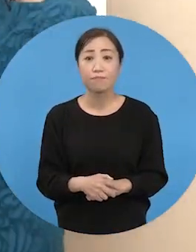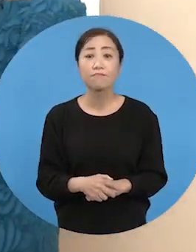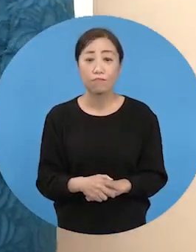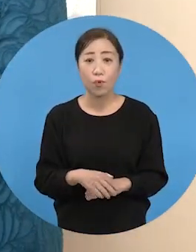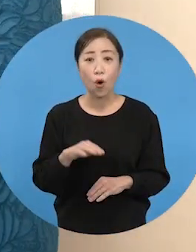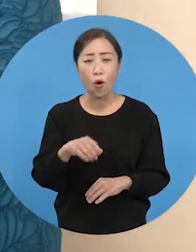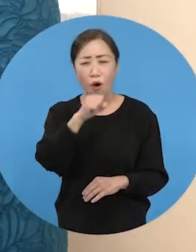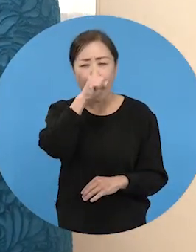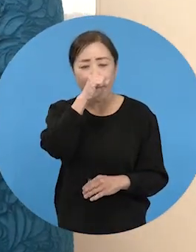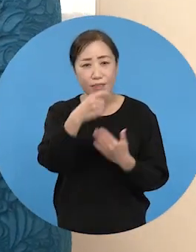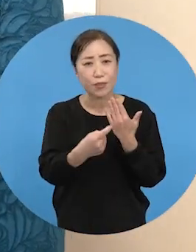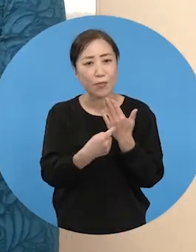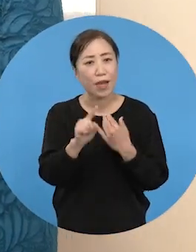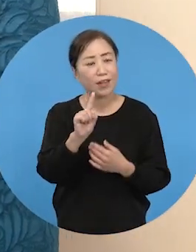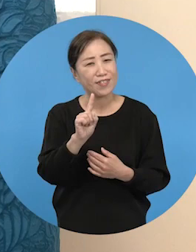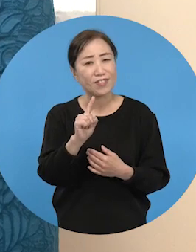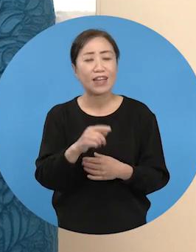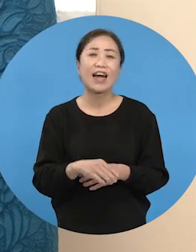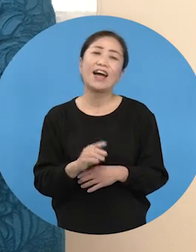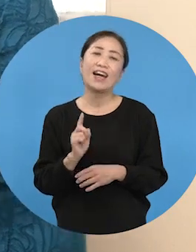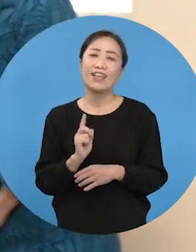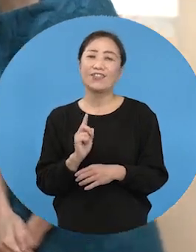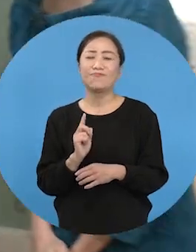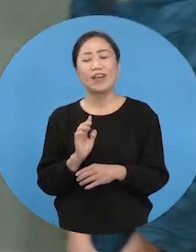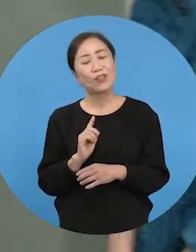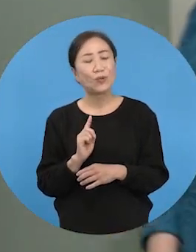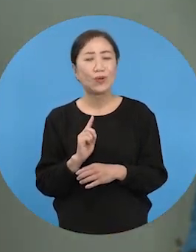部の魅力ってどんなところですかね。